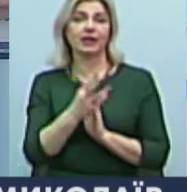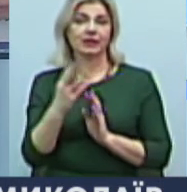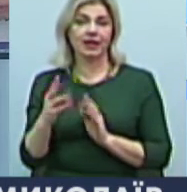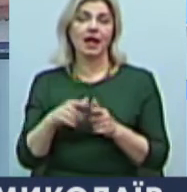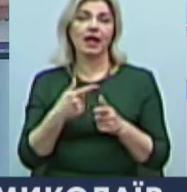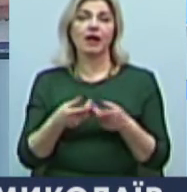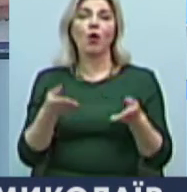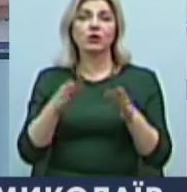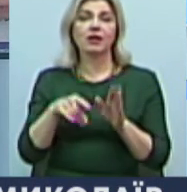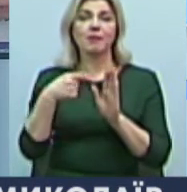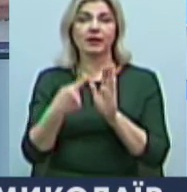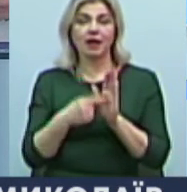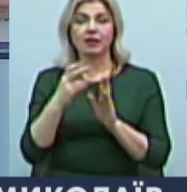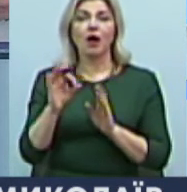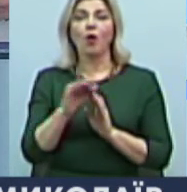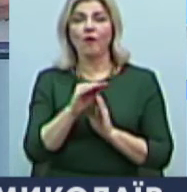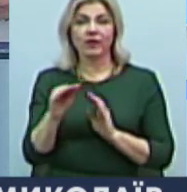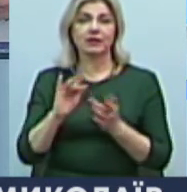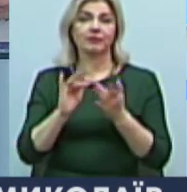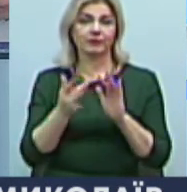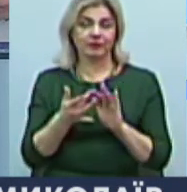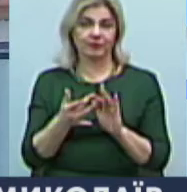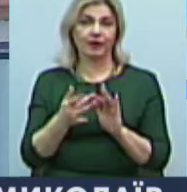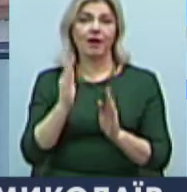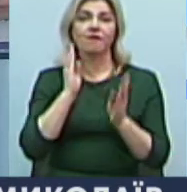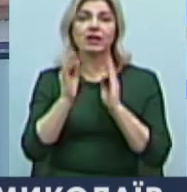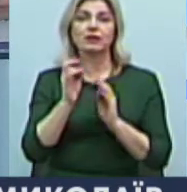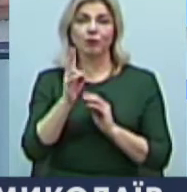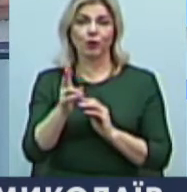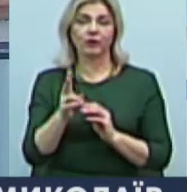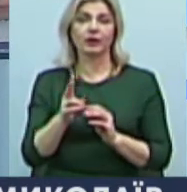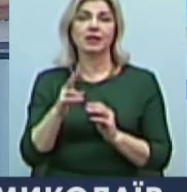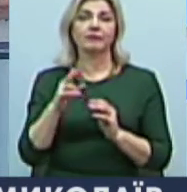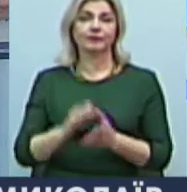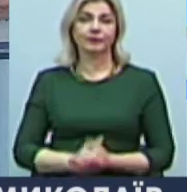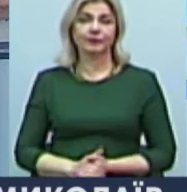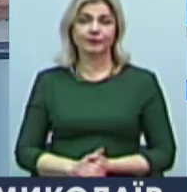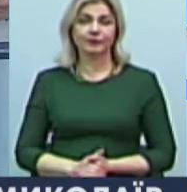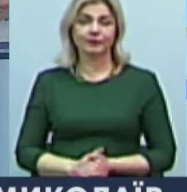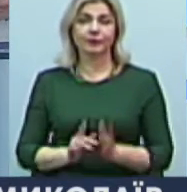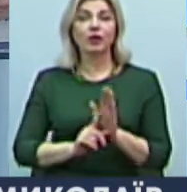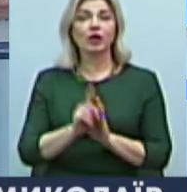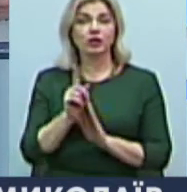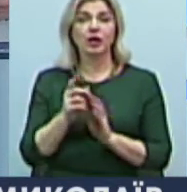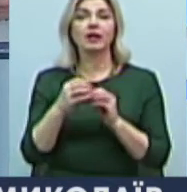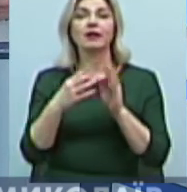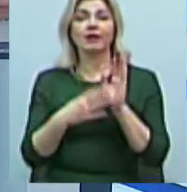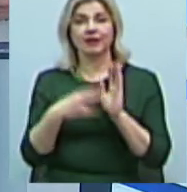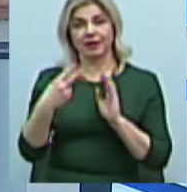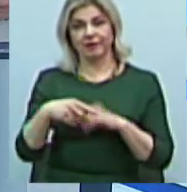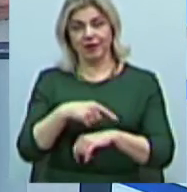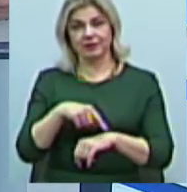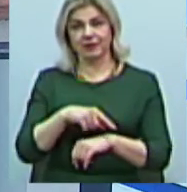коментар чи питання на офіційній сторінці нашого каналу у мережі Facebook з хештегом «Запитай Максименка». Початок о